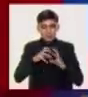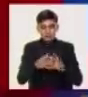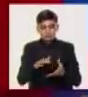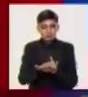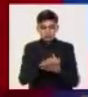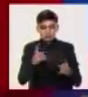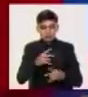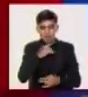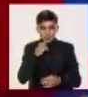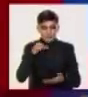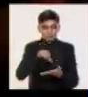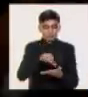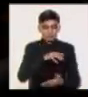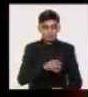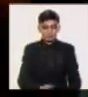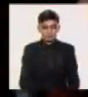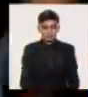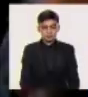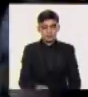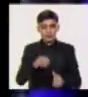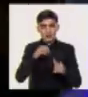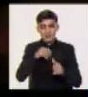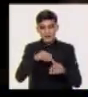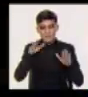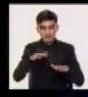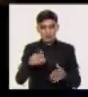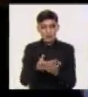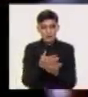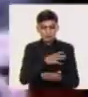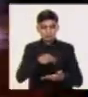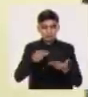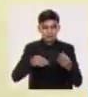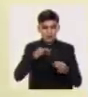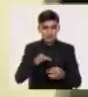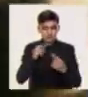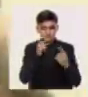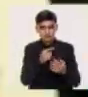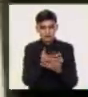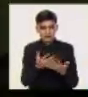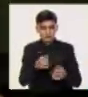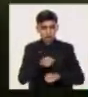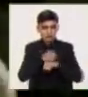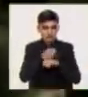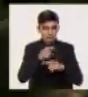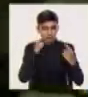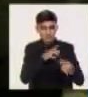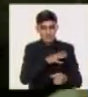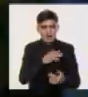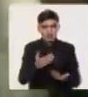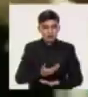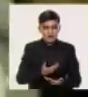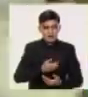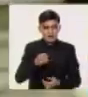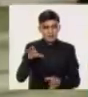контингент Российской Федерации. В Армении новость о подписании совместного заявления встретили масштабными протестами. Жители